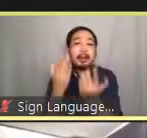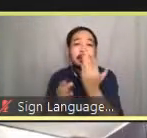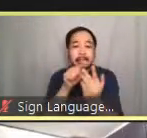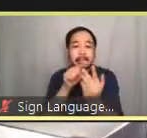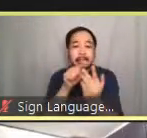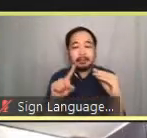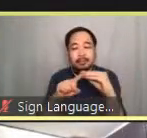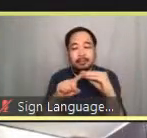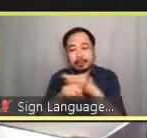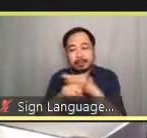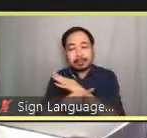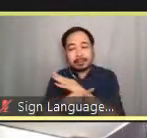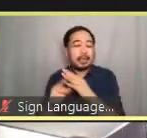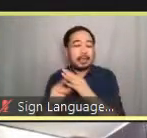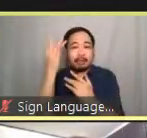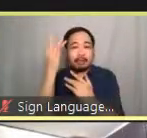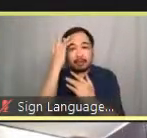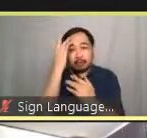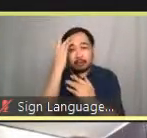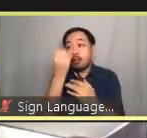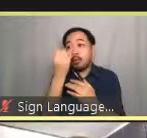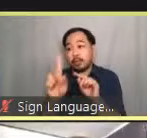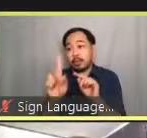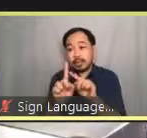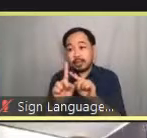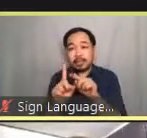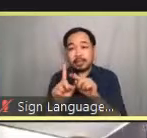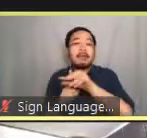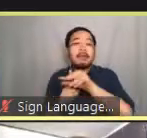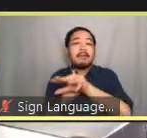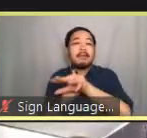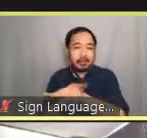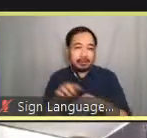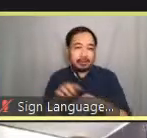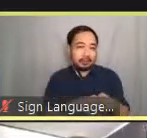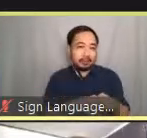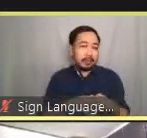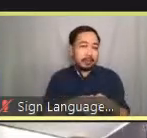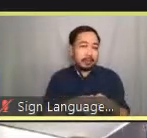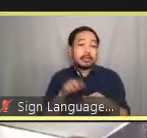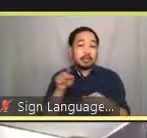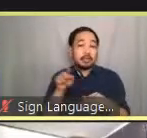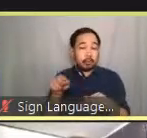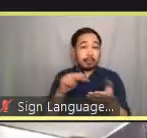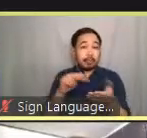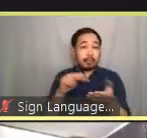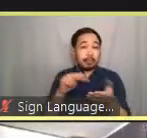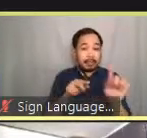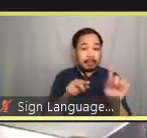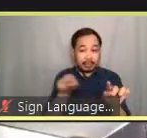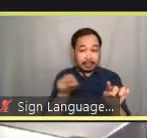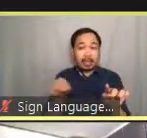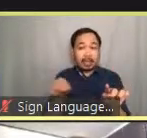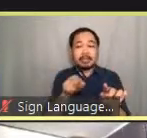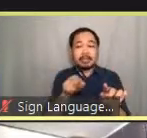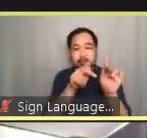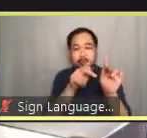of infection or siya din. Tapos yung mga yun siya yung tinetest.